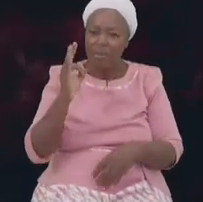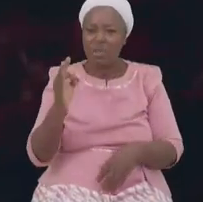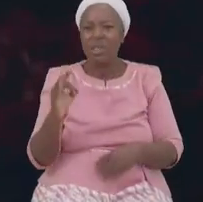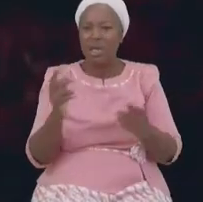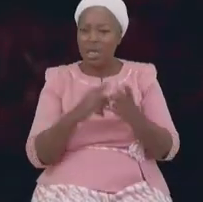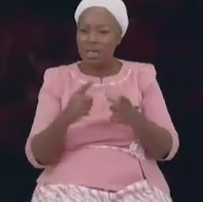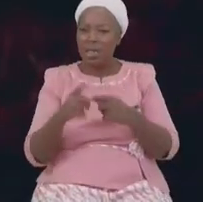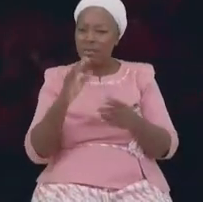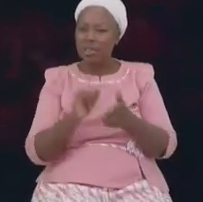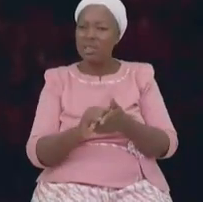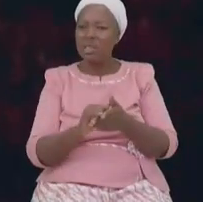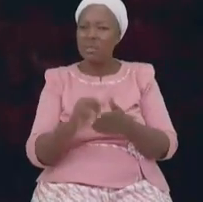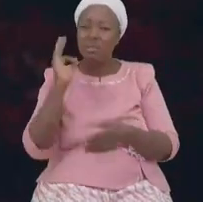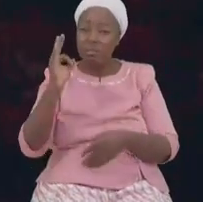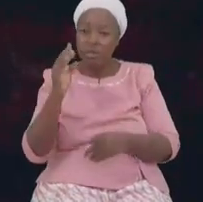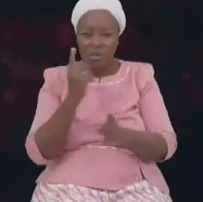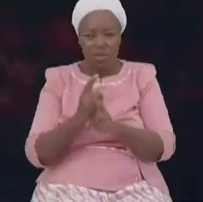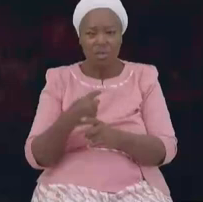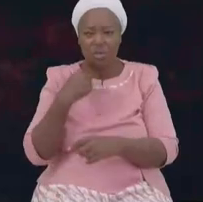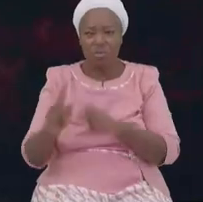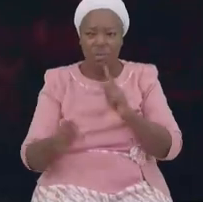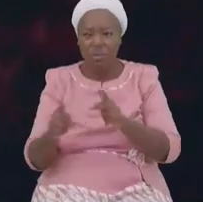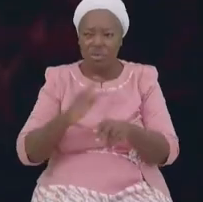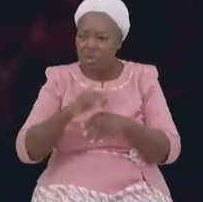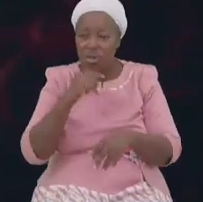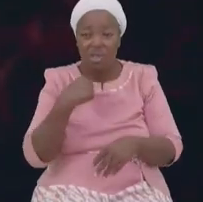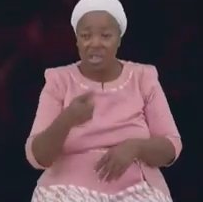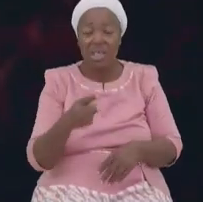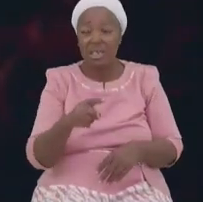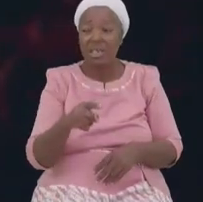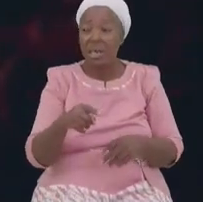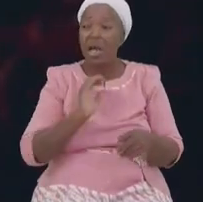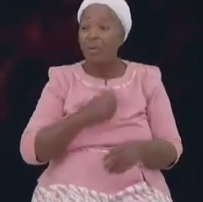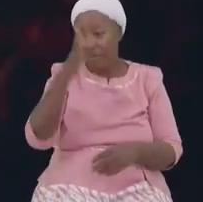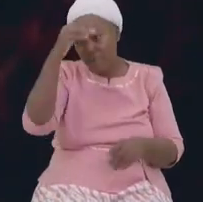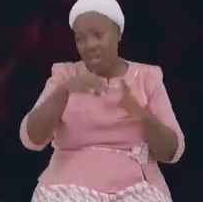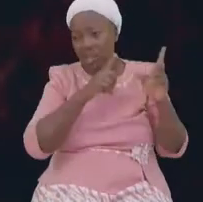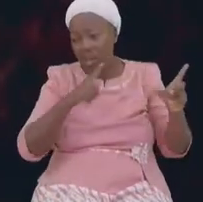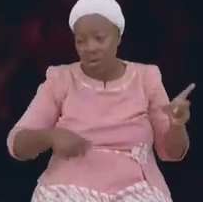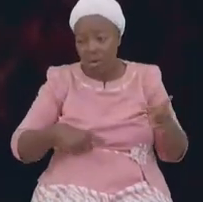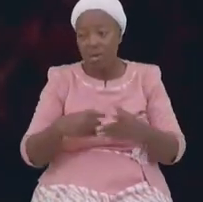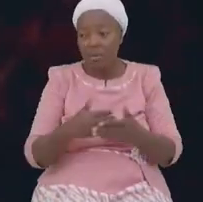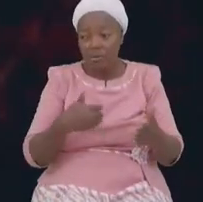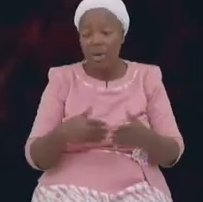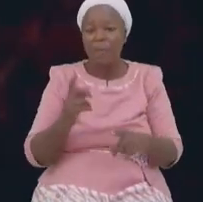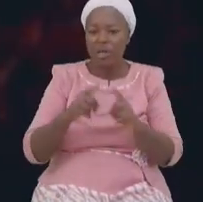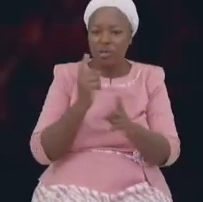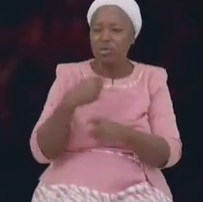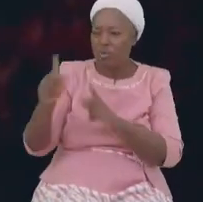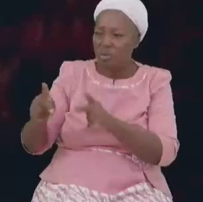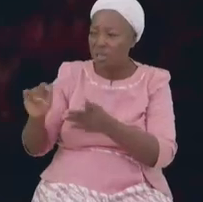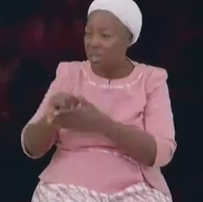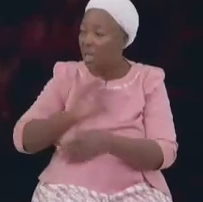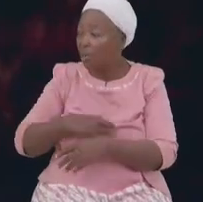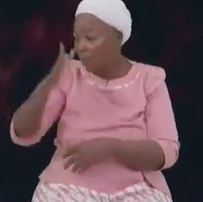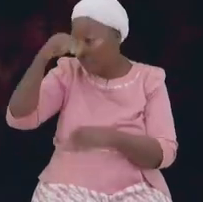a dit aux gens, il ne m'a rien dit. Il a dit aux gens, parce que Koumoui est là aujourd'hui. Et je vous ai donné la